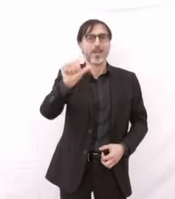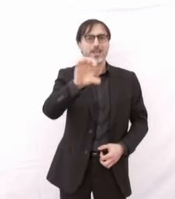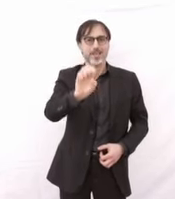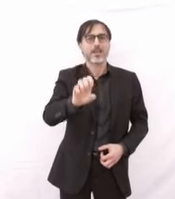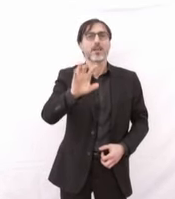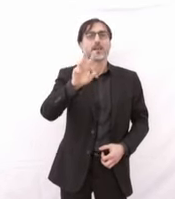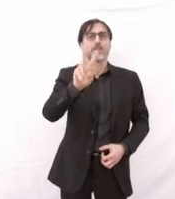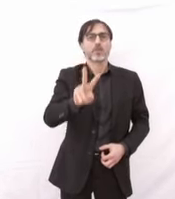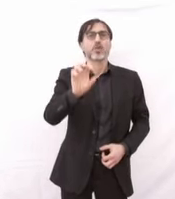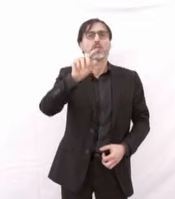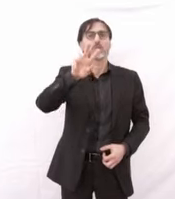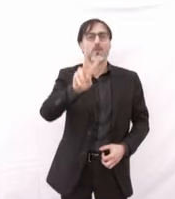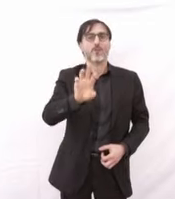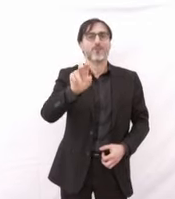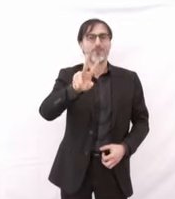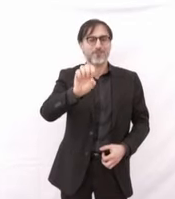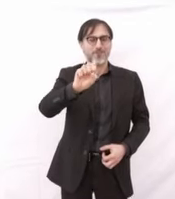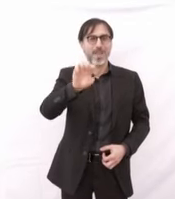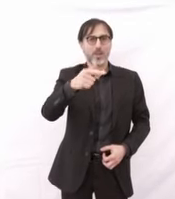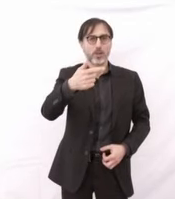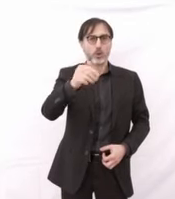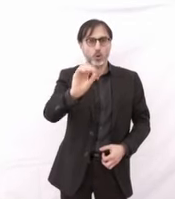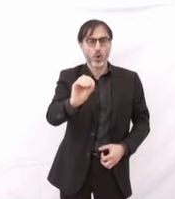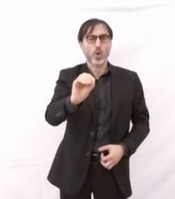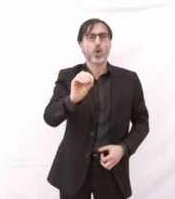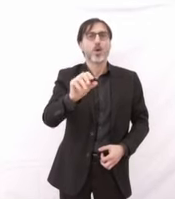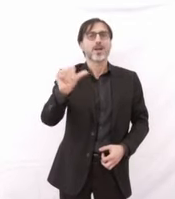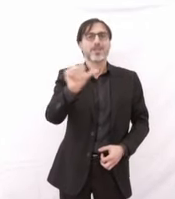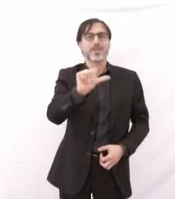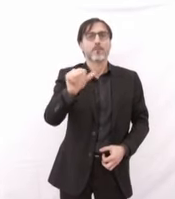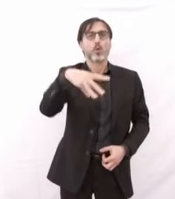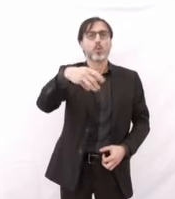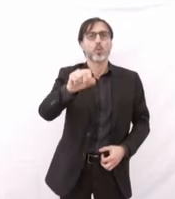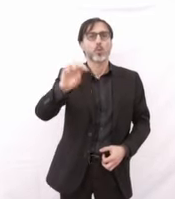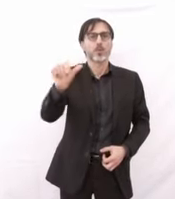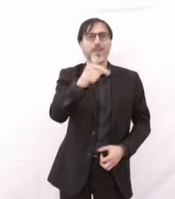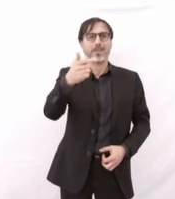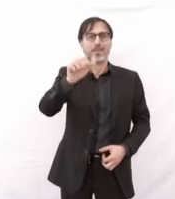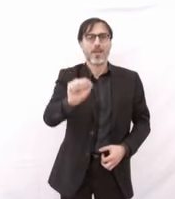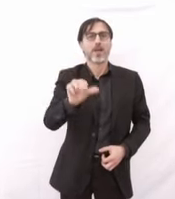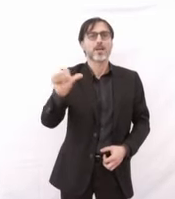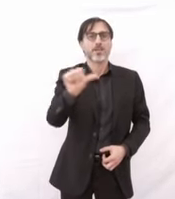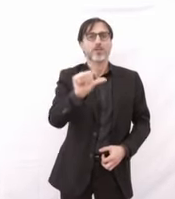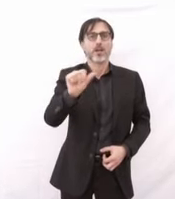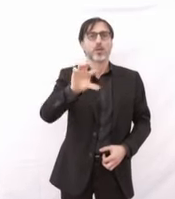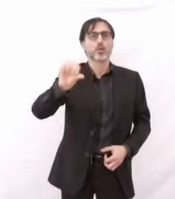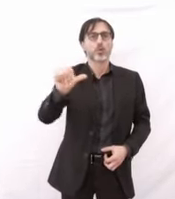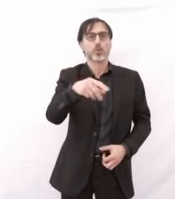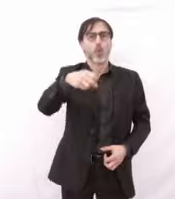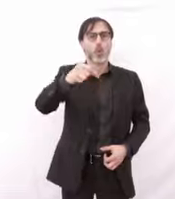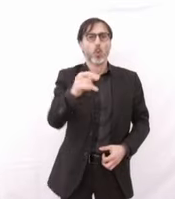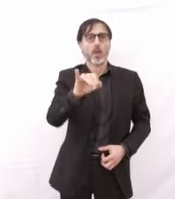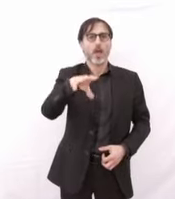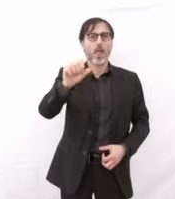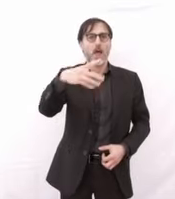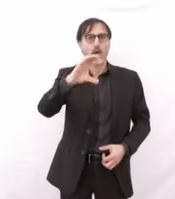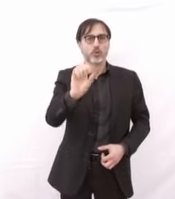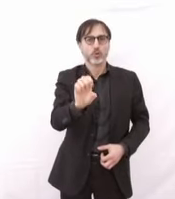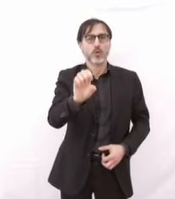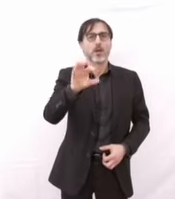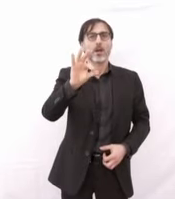Vento, Pietro Busetta, Salvatore Squillace, Francesco